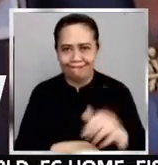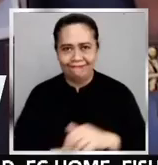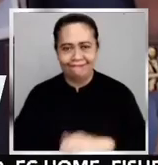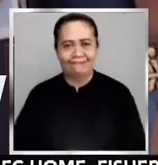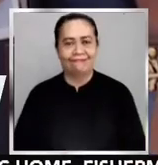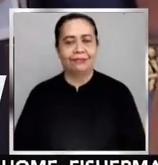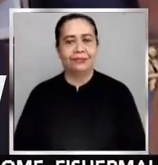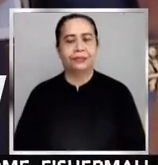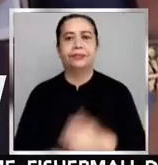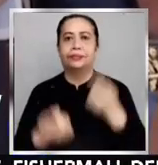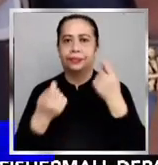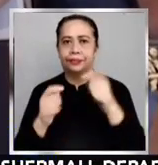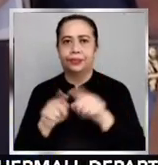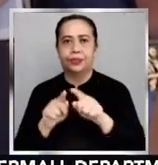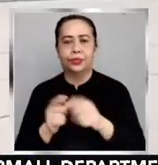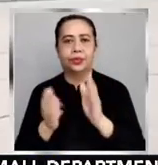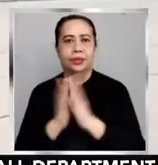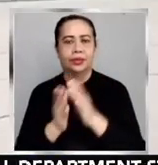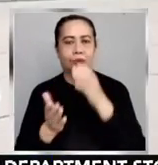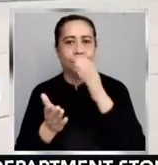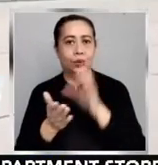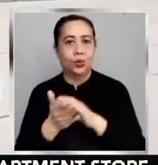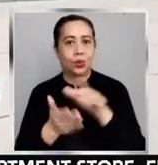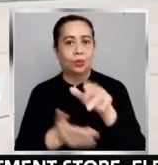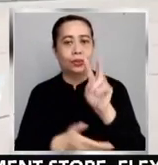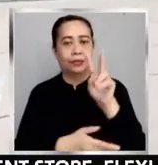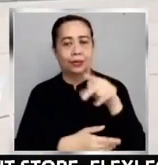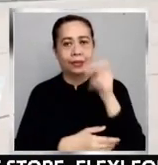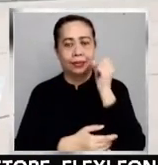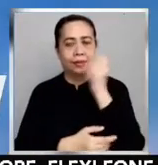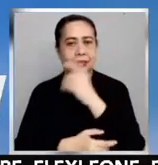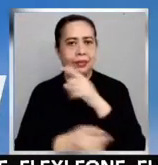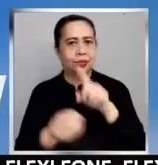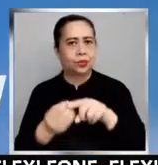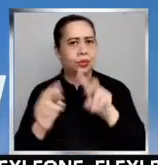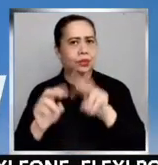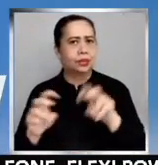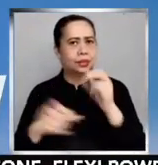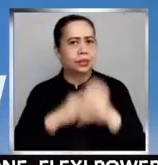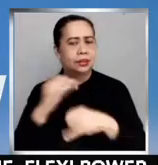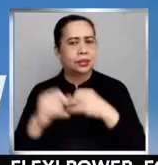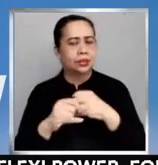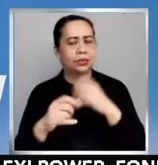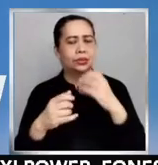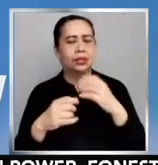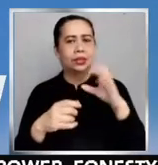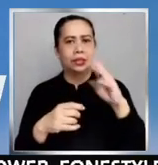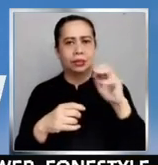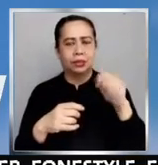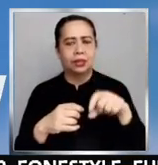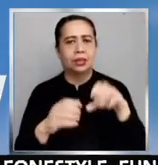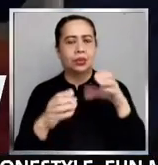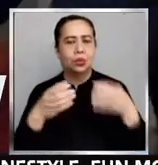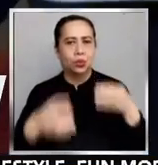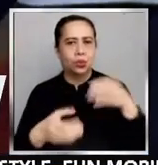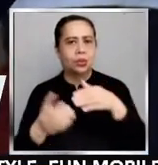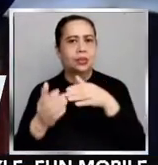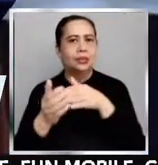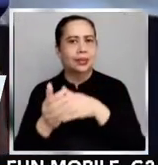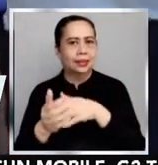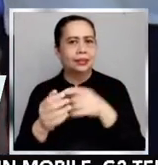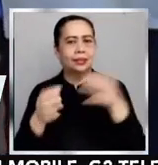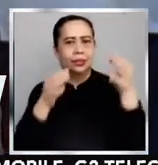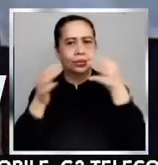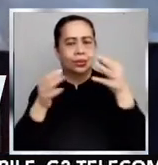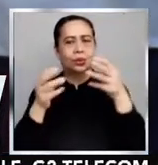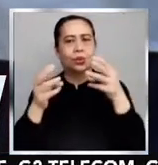Sinubukan ding hinga ng komento ang Vice Presidente sa ginagawang imbestigasyon ng International Criminal Court sa drug war ng nagdaang administrasyon